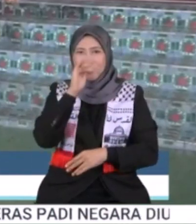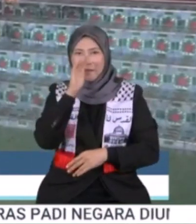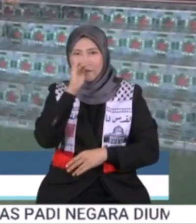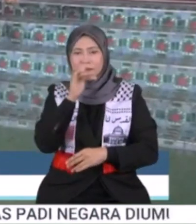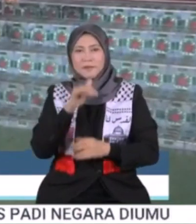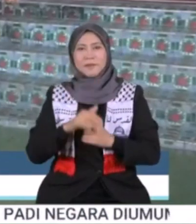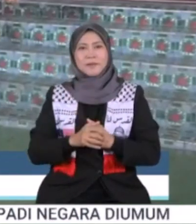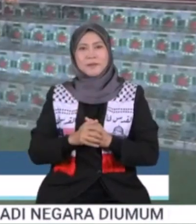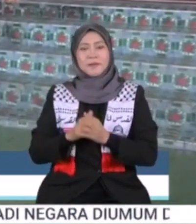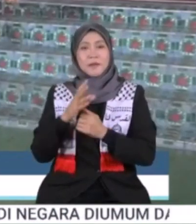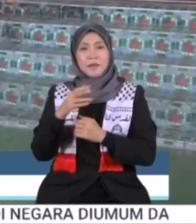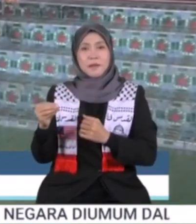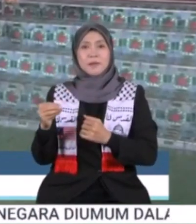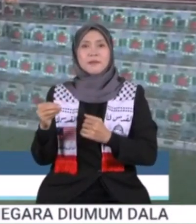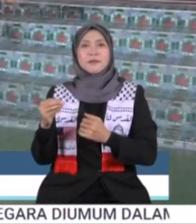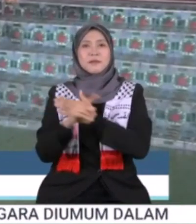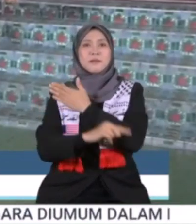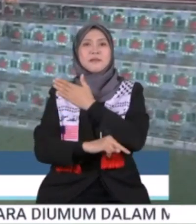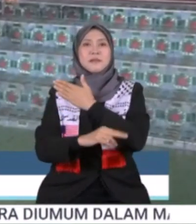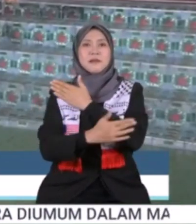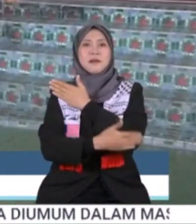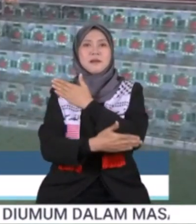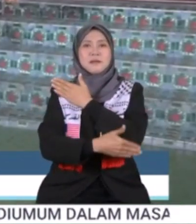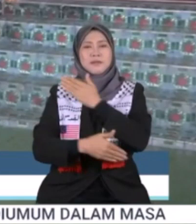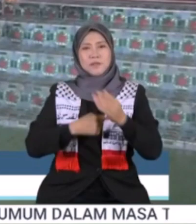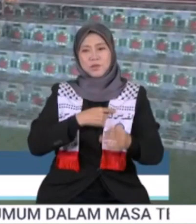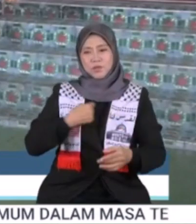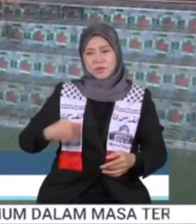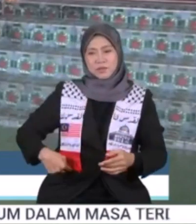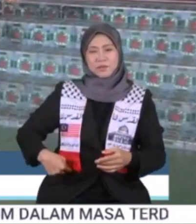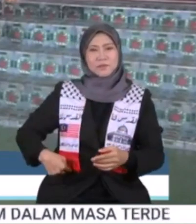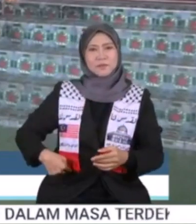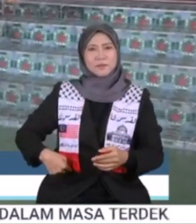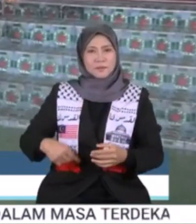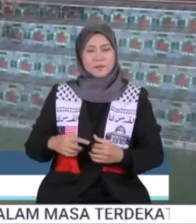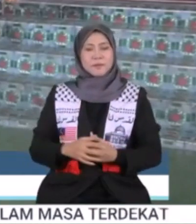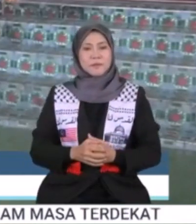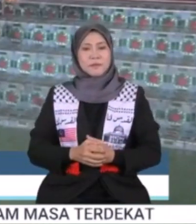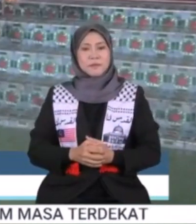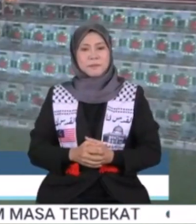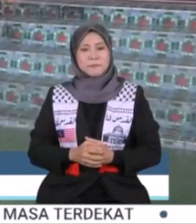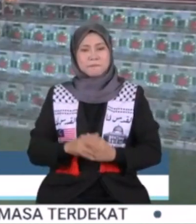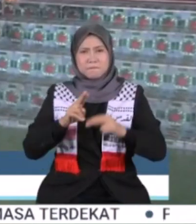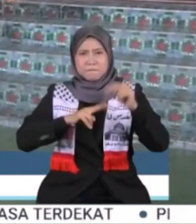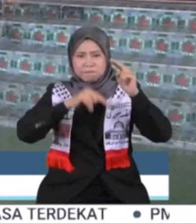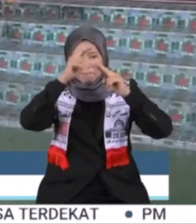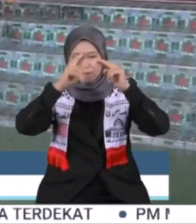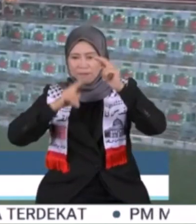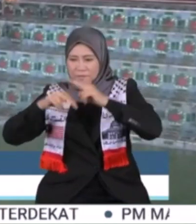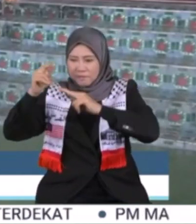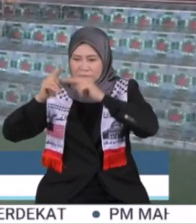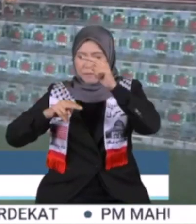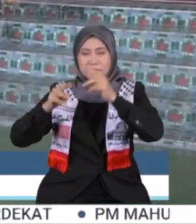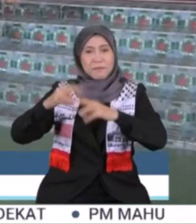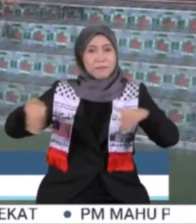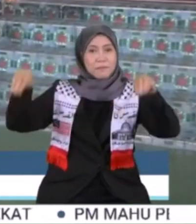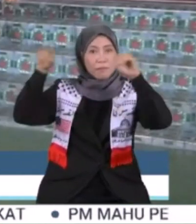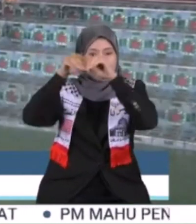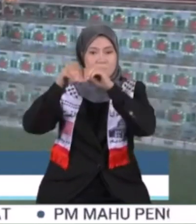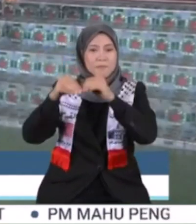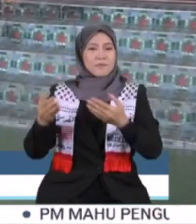yang dipercayai di bawah pengaruh negara China. Secara kesimpulannya, ciri-ciri seni bina yang ada pada Masjid Kariah Pantai